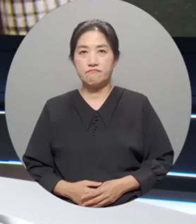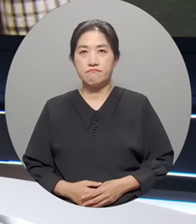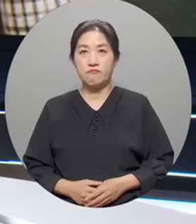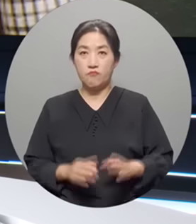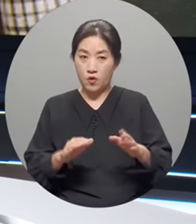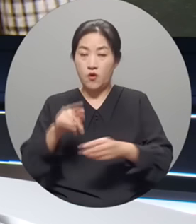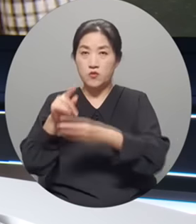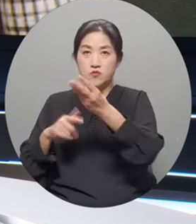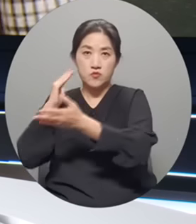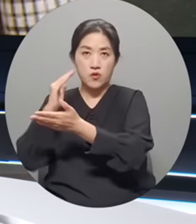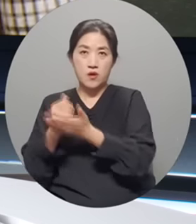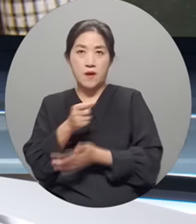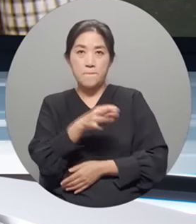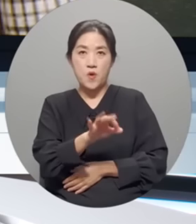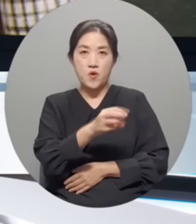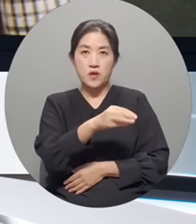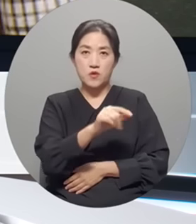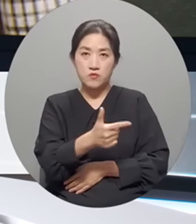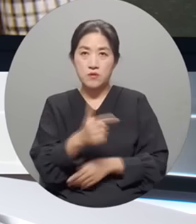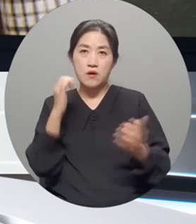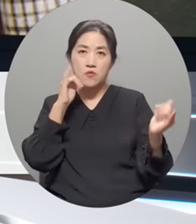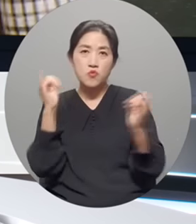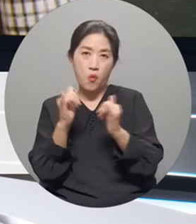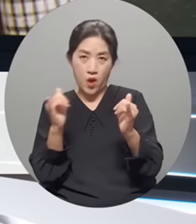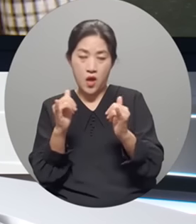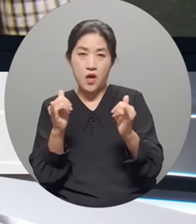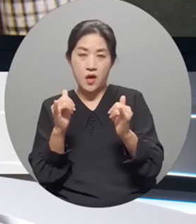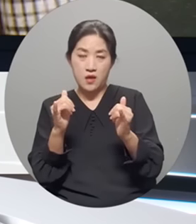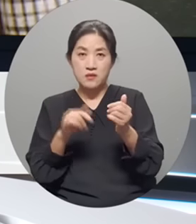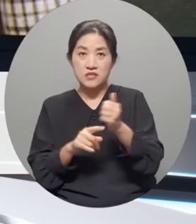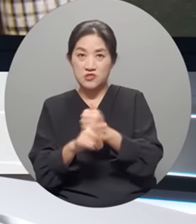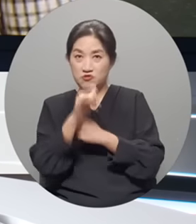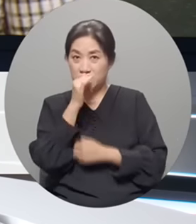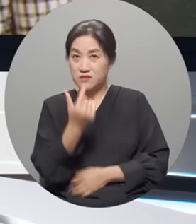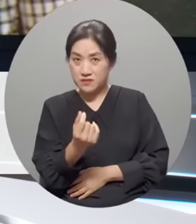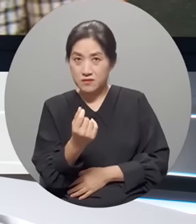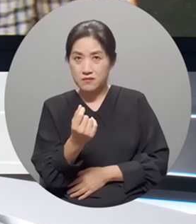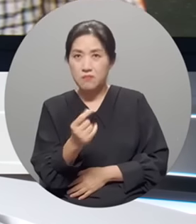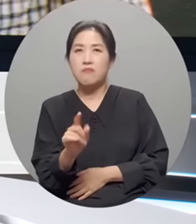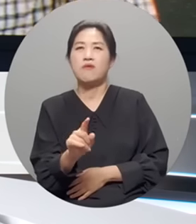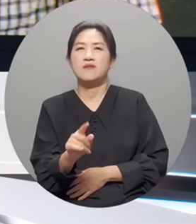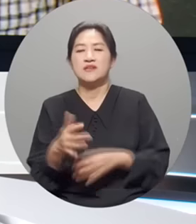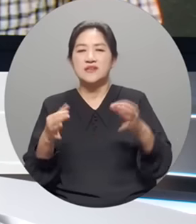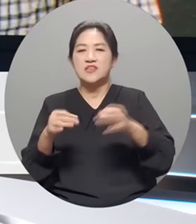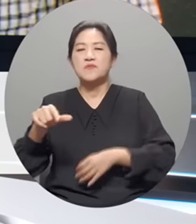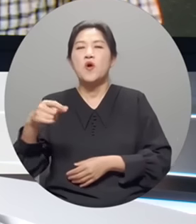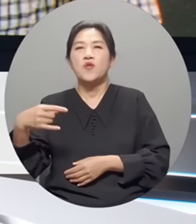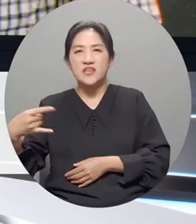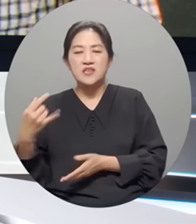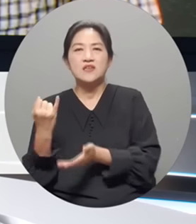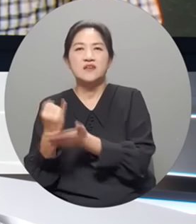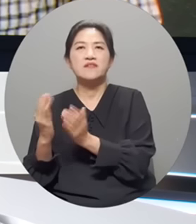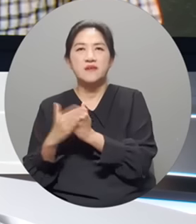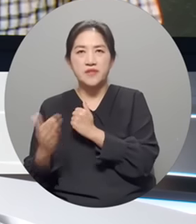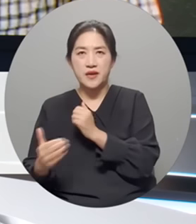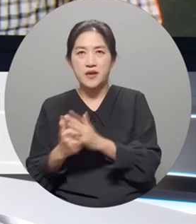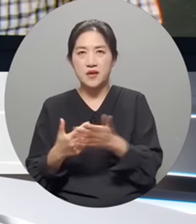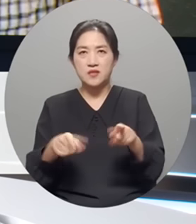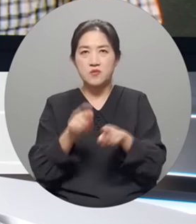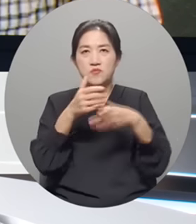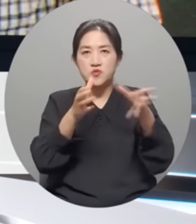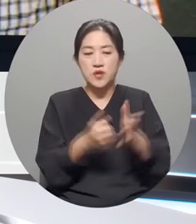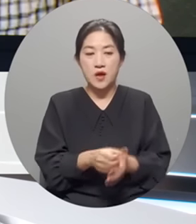그런데 윤 대통령과 명태균 씨가 이런 통화를 하게 된 이유가 있겠죠. 역시 김건희 여사였습니다. 더불어민주당은 명